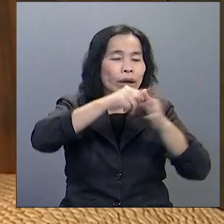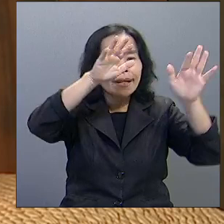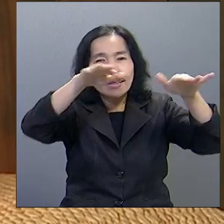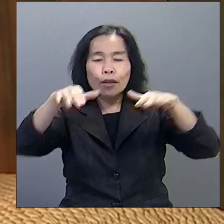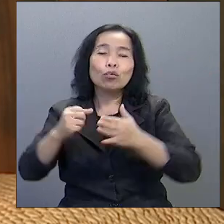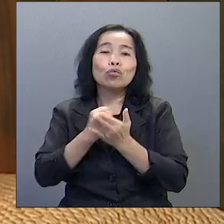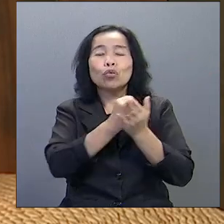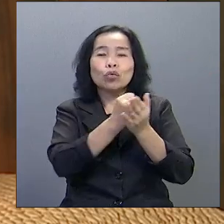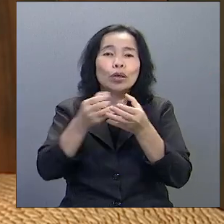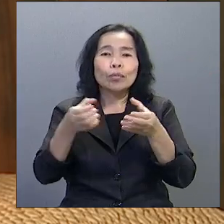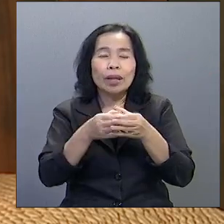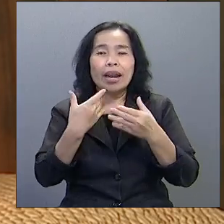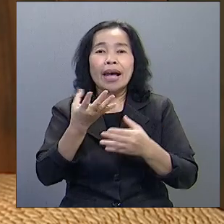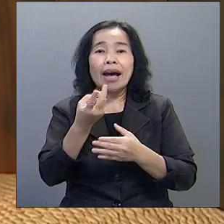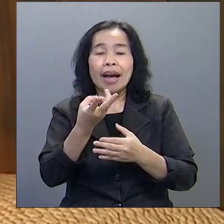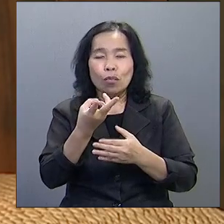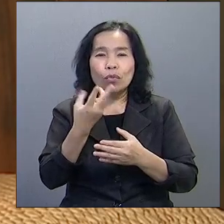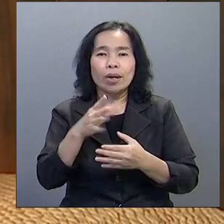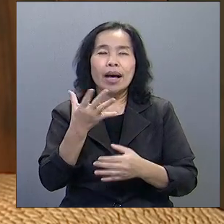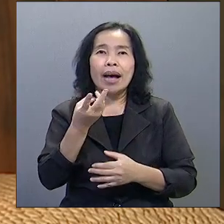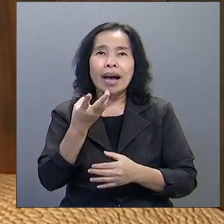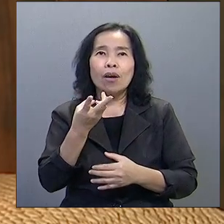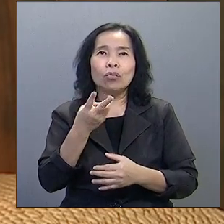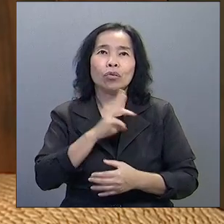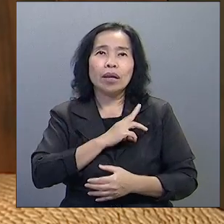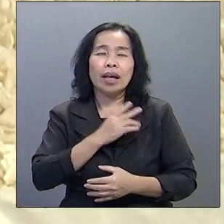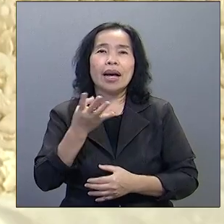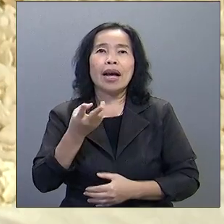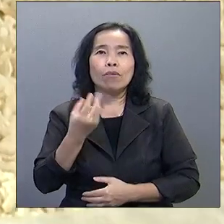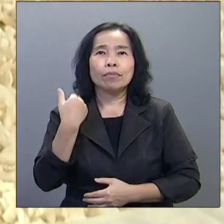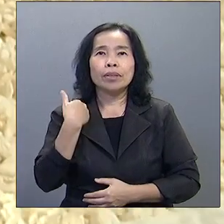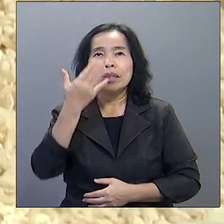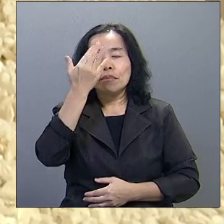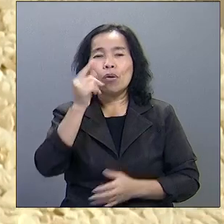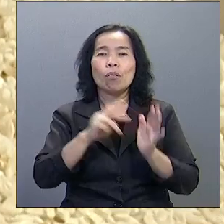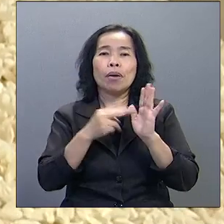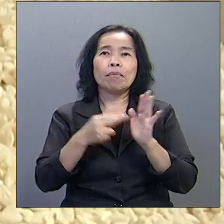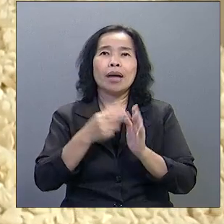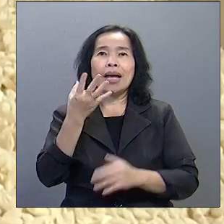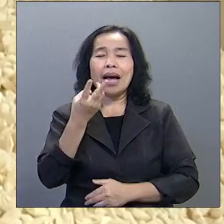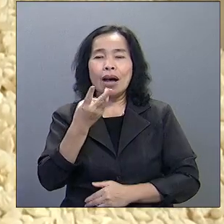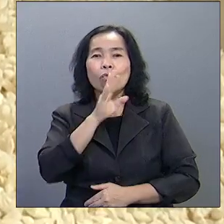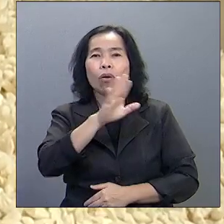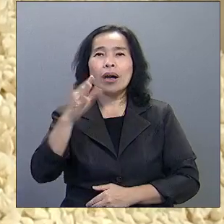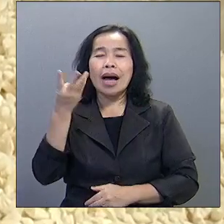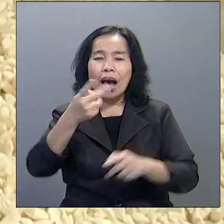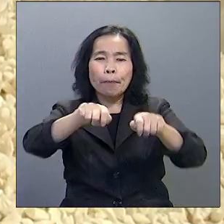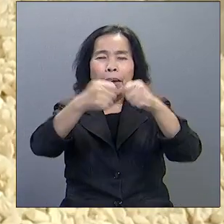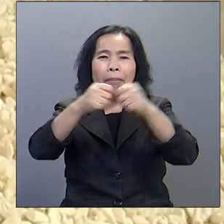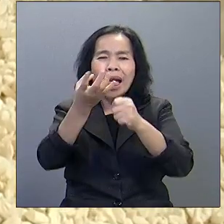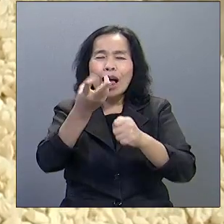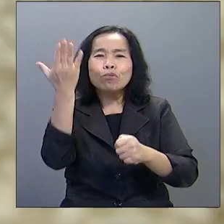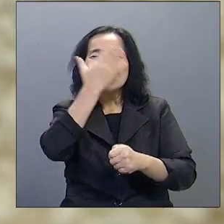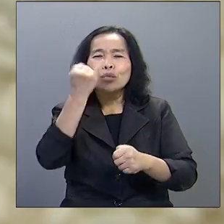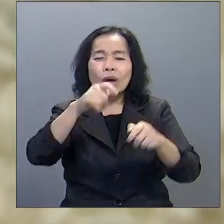ลมทุนเรื่องขอข้าวเราไม่ได้ขอข้าวปกติแล้วขอข้าวหักเพราะว่าเขาบอกว่าจริงๆข้าวหักอ่ะมันก็มีประโยชน์มันก็กินได้เหมือนกัน